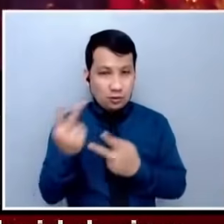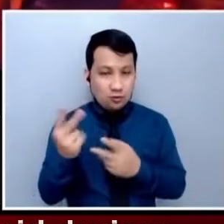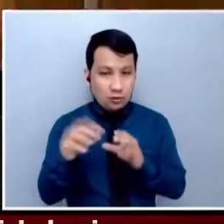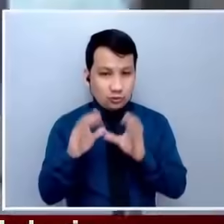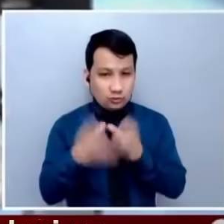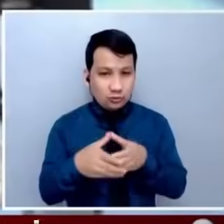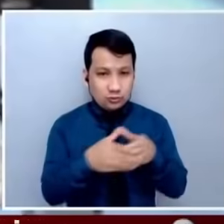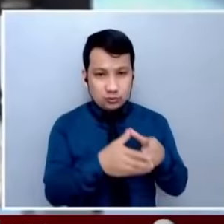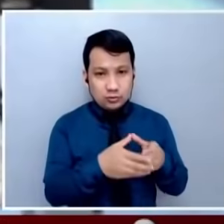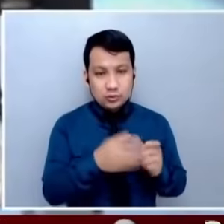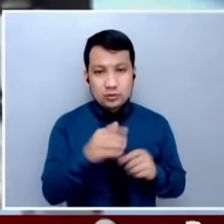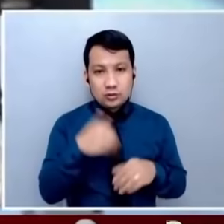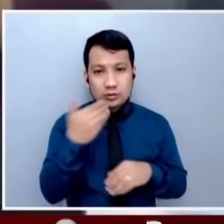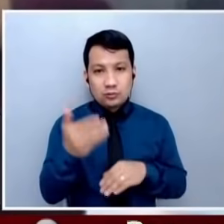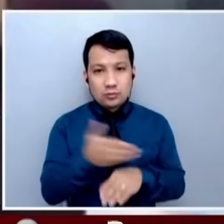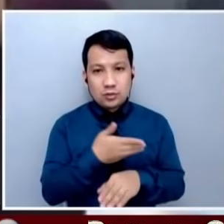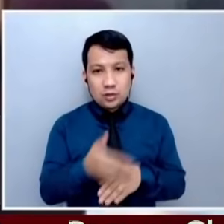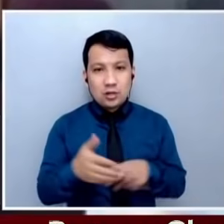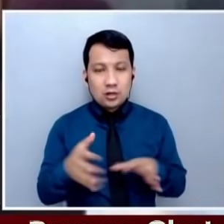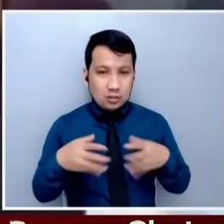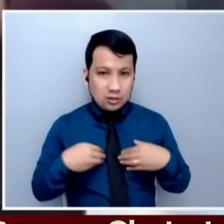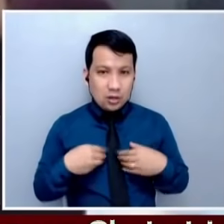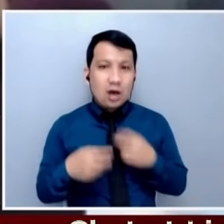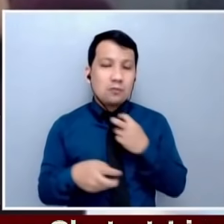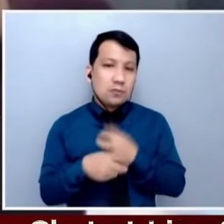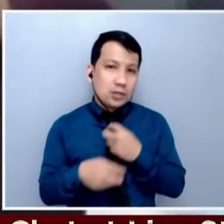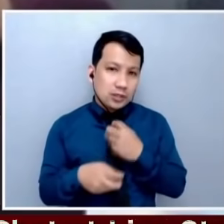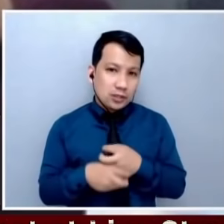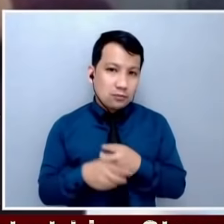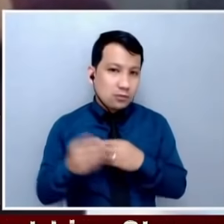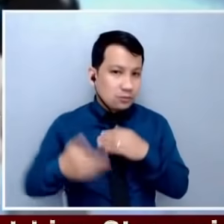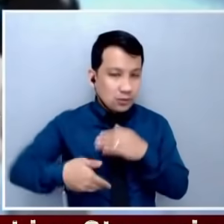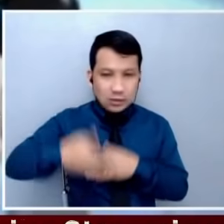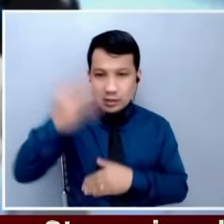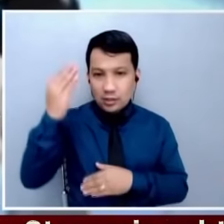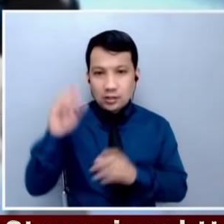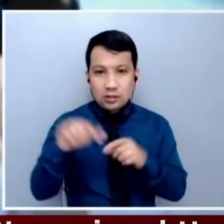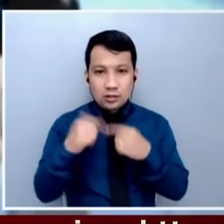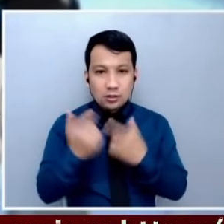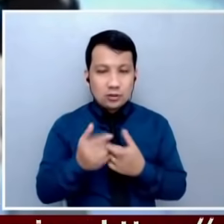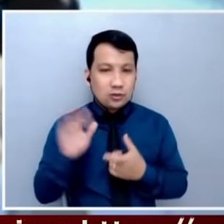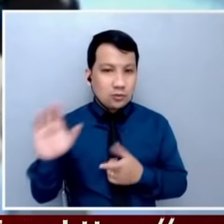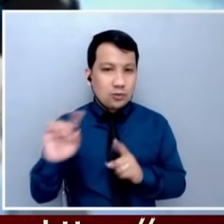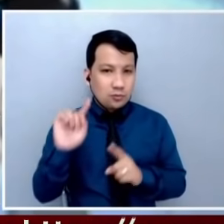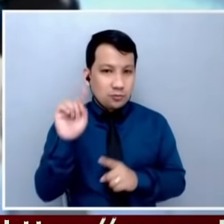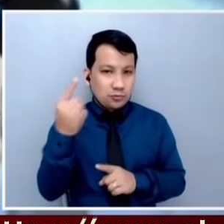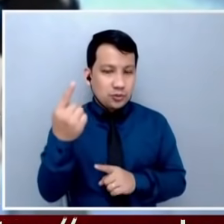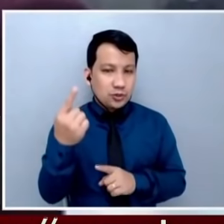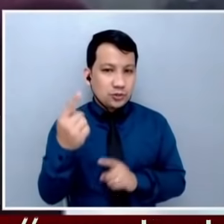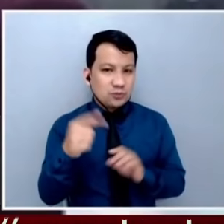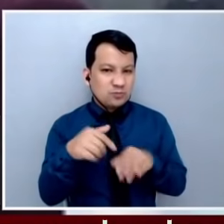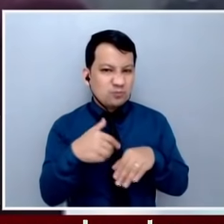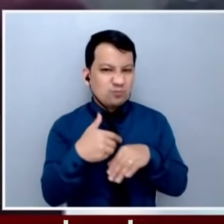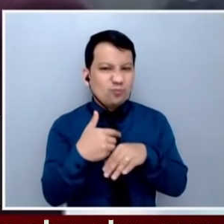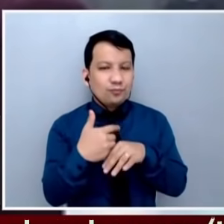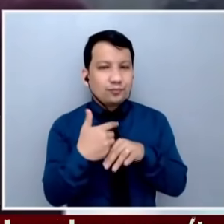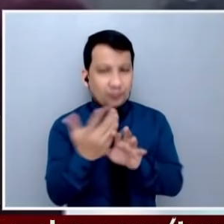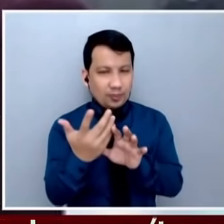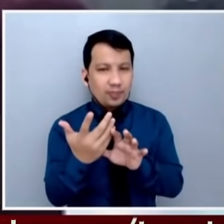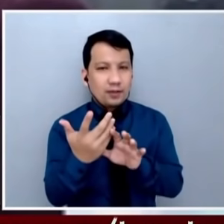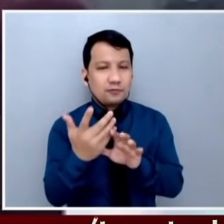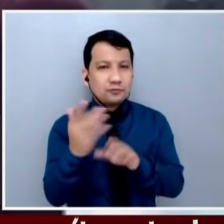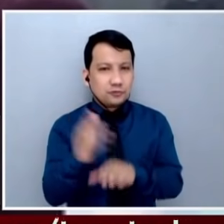susunod na buwan. Aminadong mahirap at mataas ang expectations sa kanilang first virtual concert, pero up to